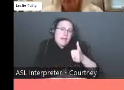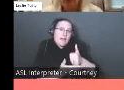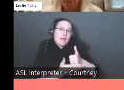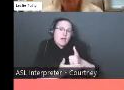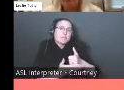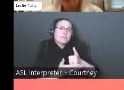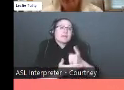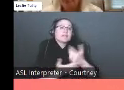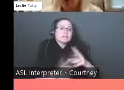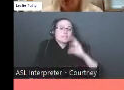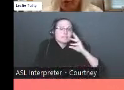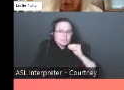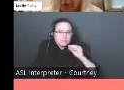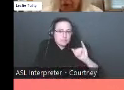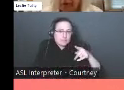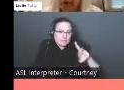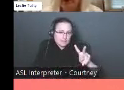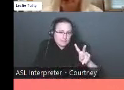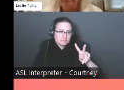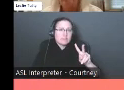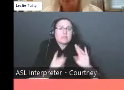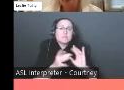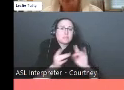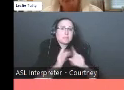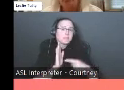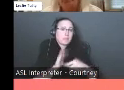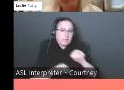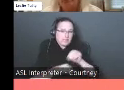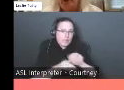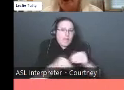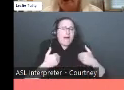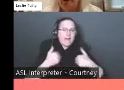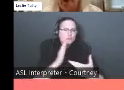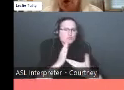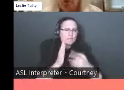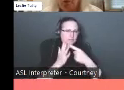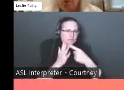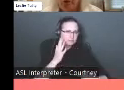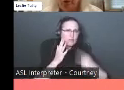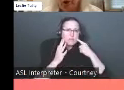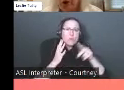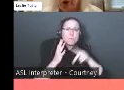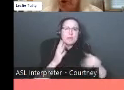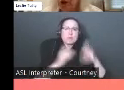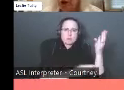conjugale qui mentionnaient le counseling, et voici les références ici.